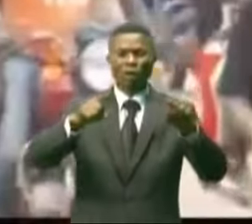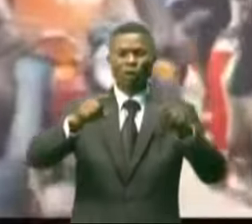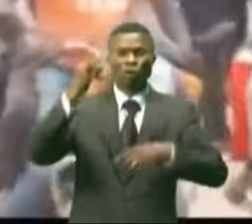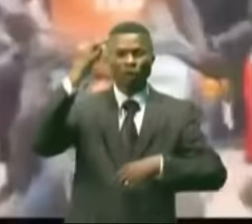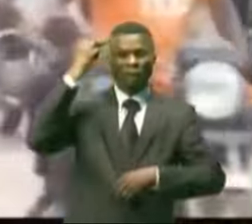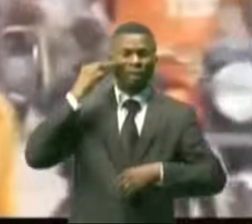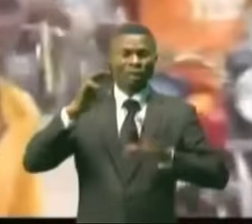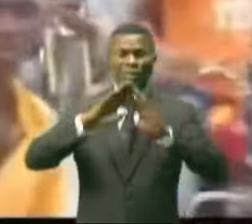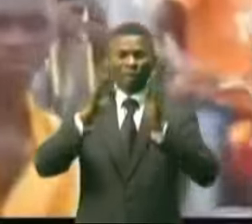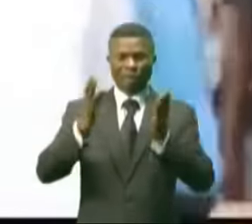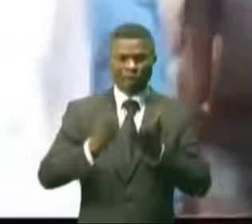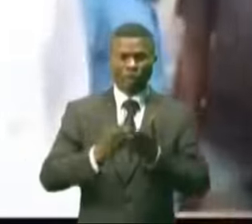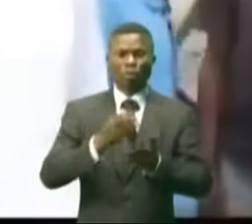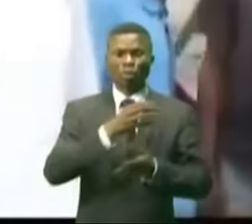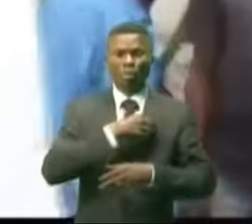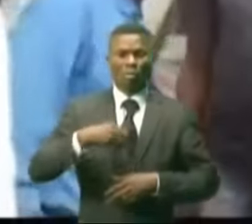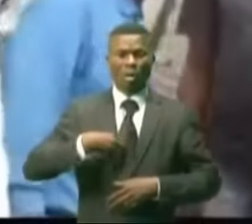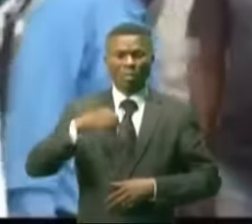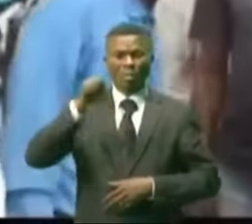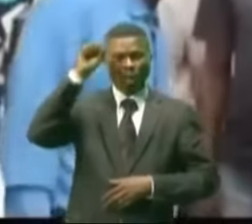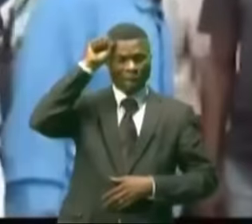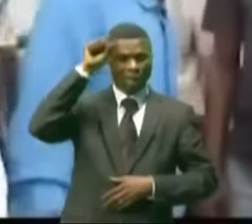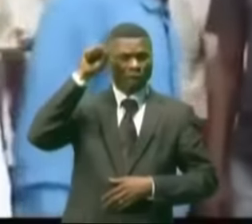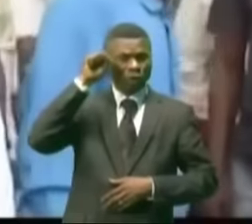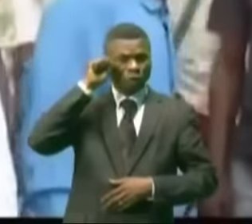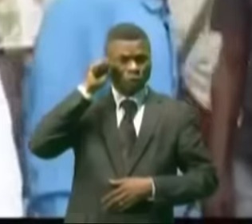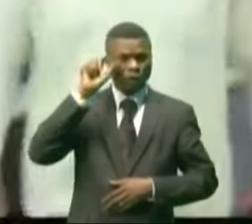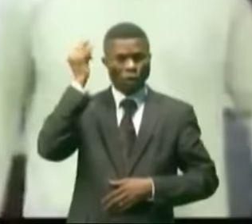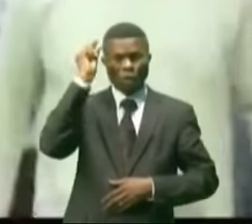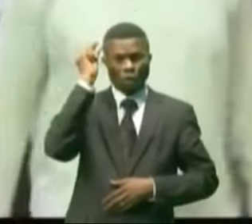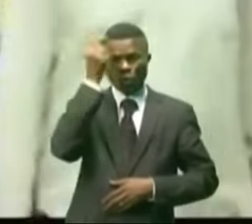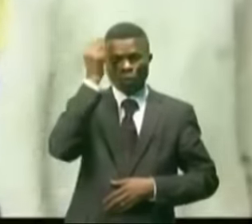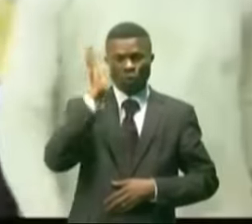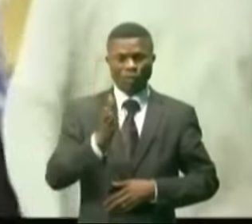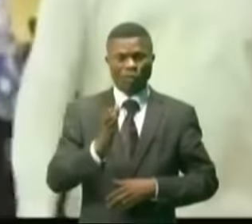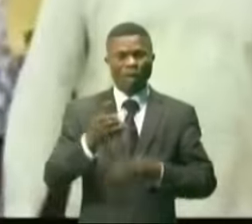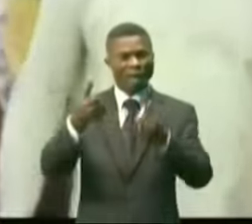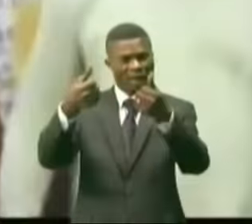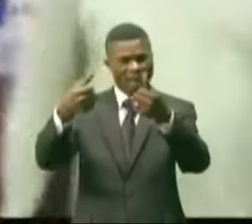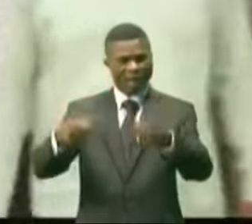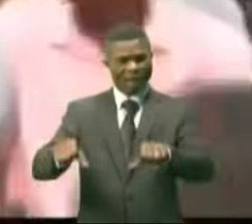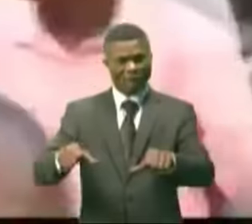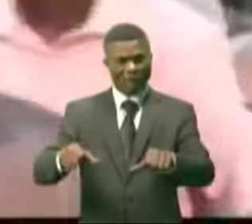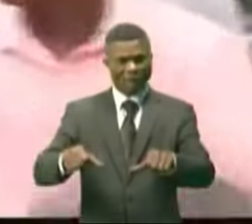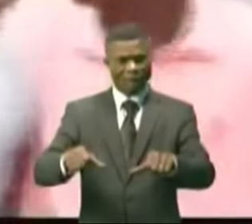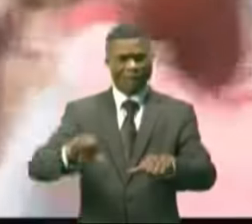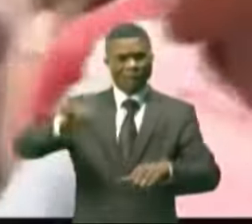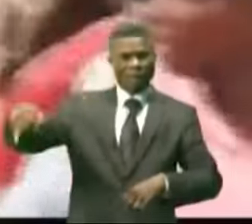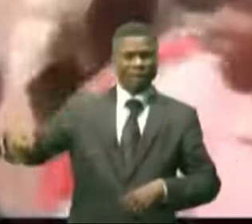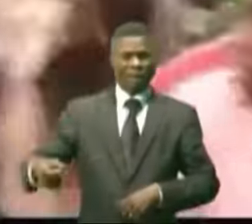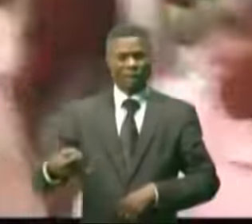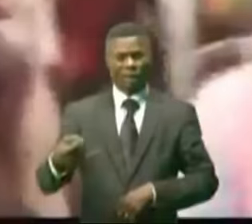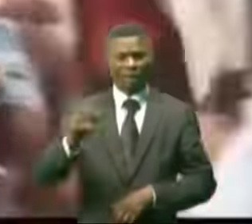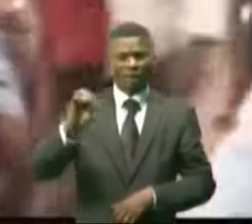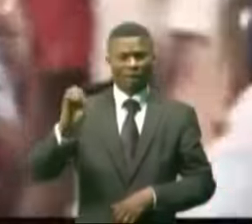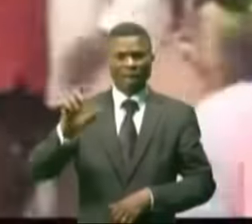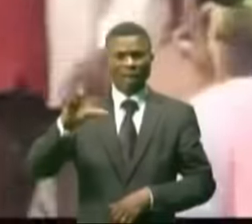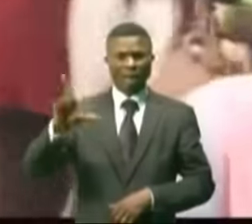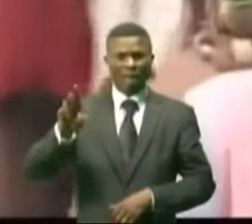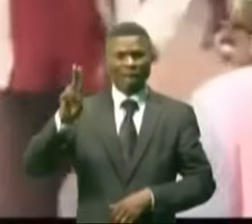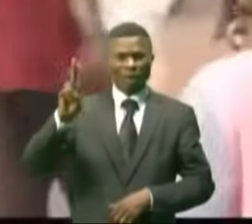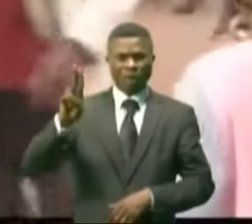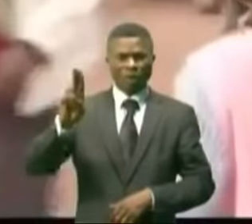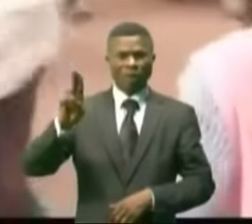Judith Suminwa Tuluka, gouvernement qui a maintenu M. Jean-Lucien Boussa, autorité morale du